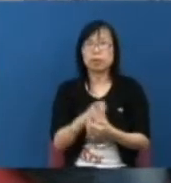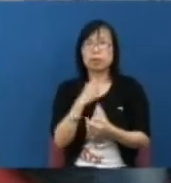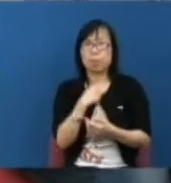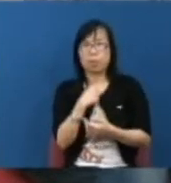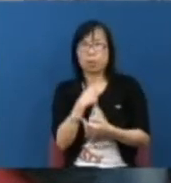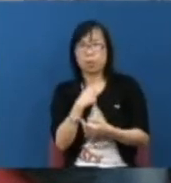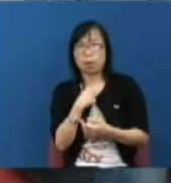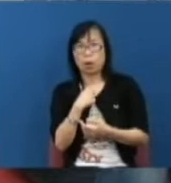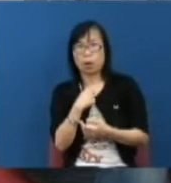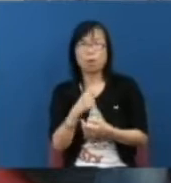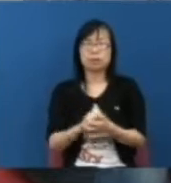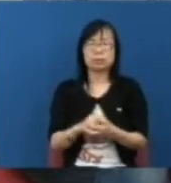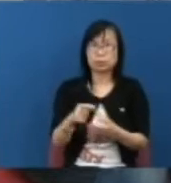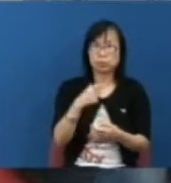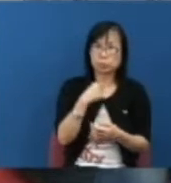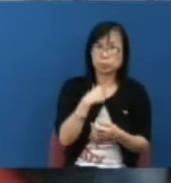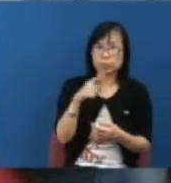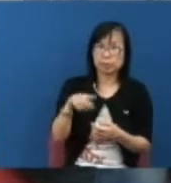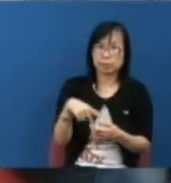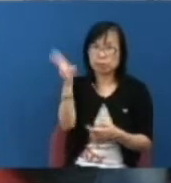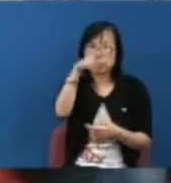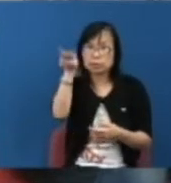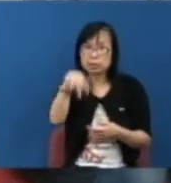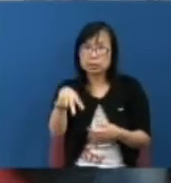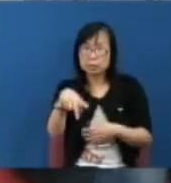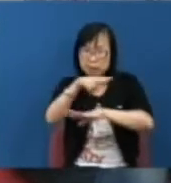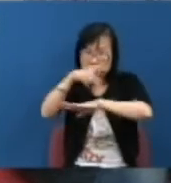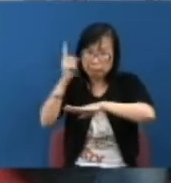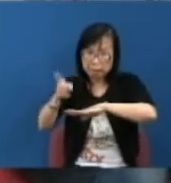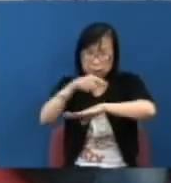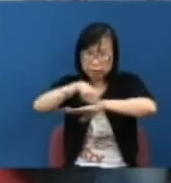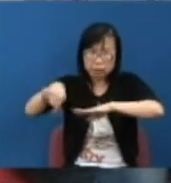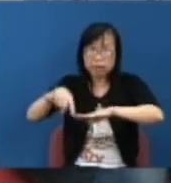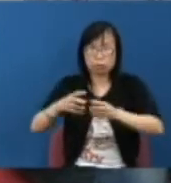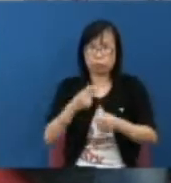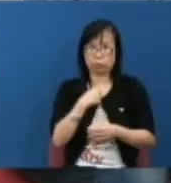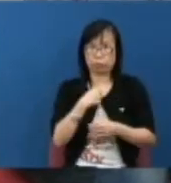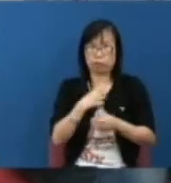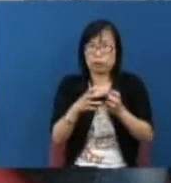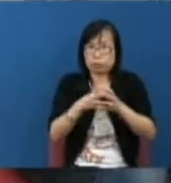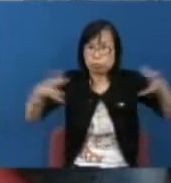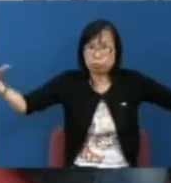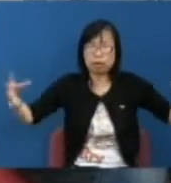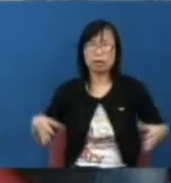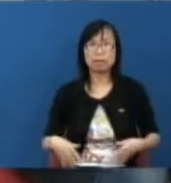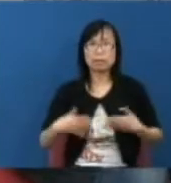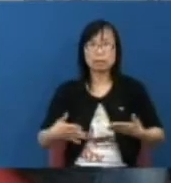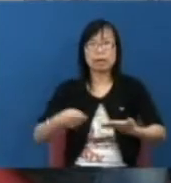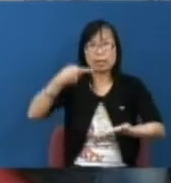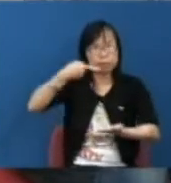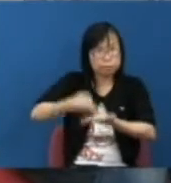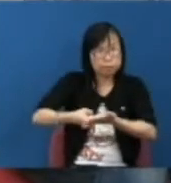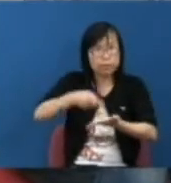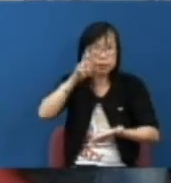已經係好 jealous 㗎啦，即係點解人哋有2100尺嘅空間，而且仲要去擴大？咁我就覺得呢個係一個負面嘅睇